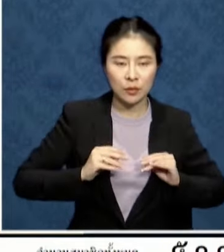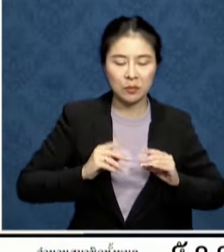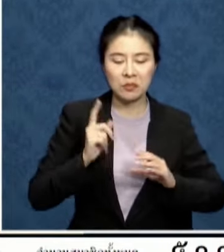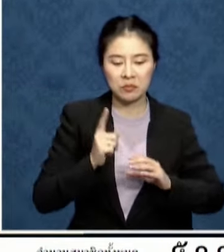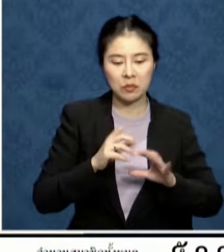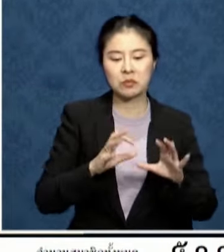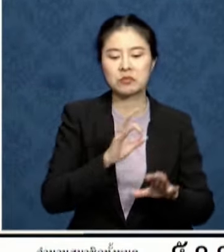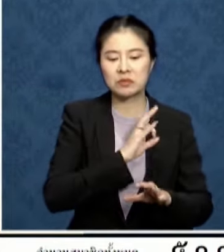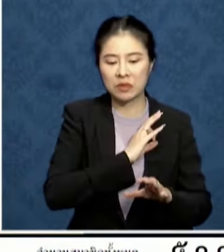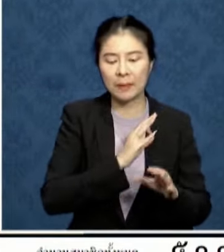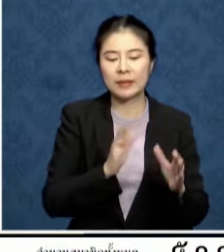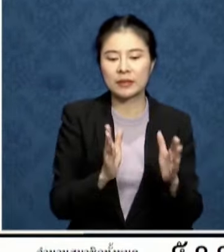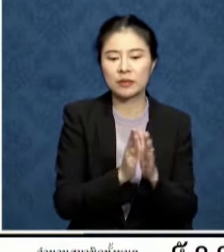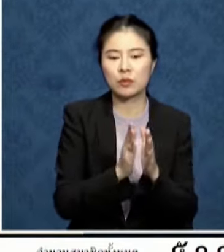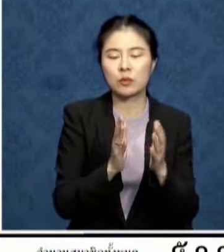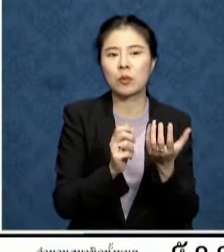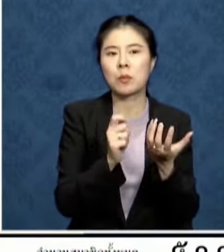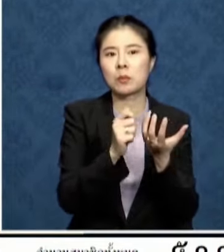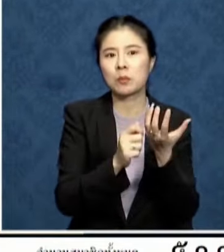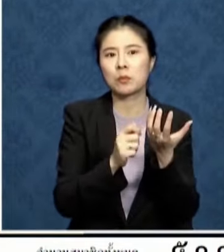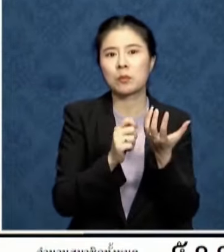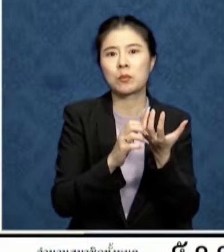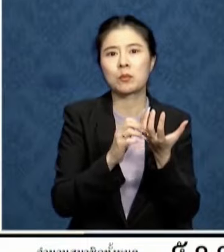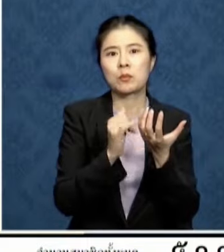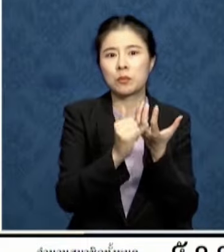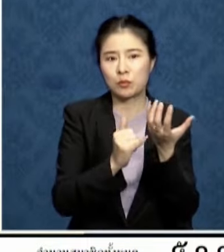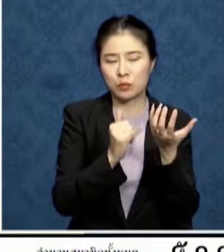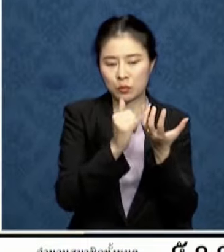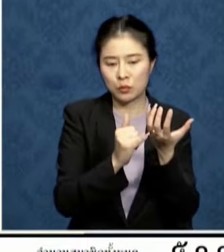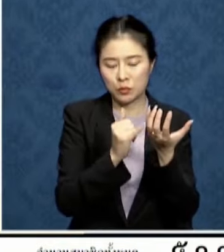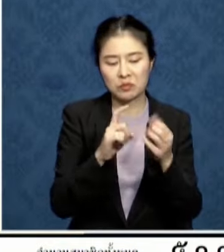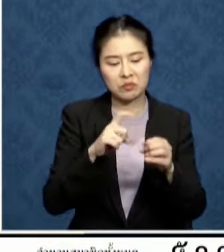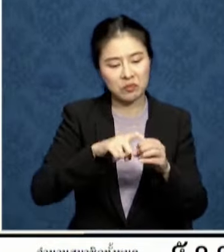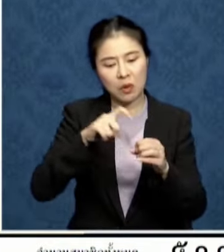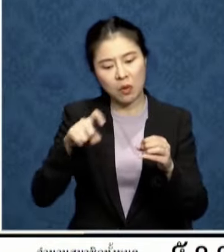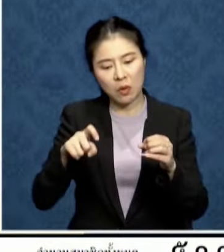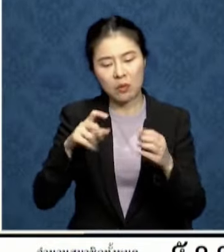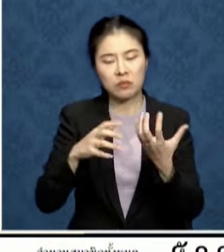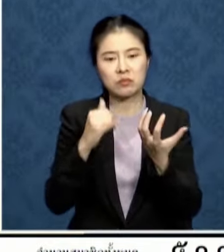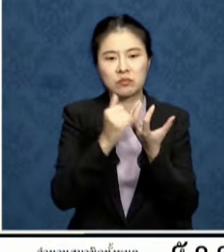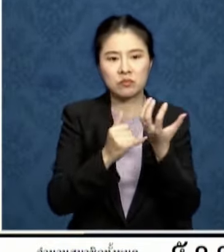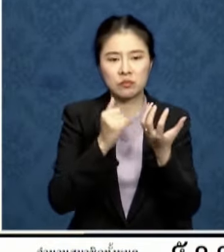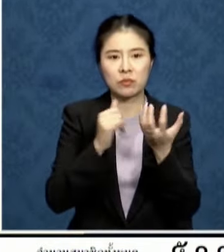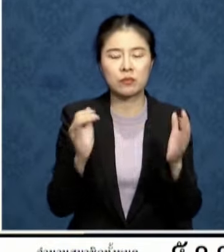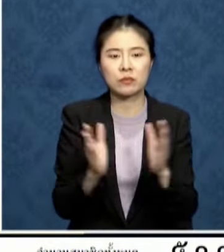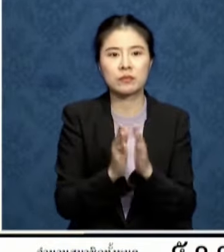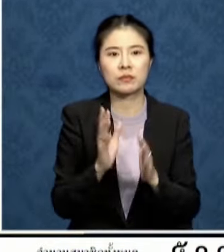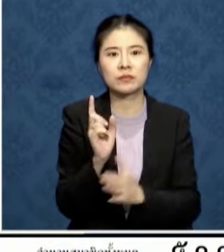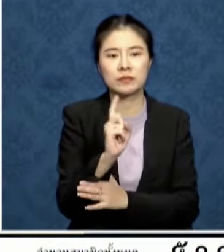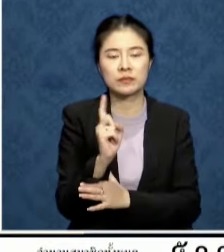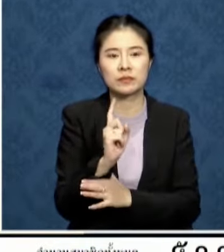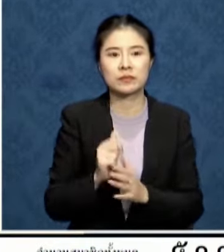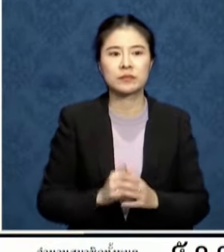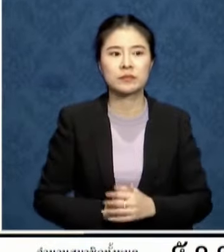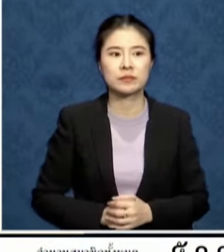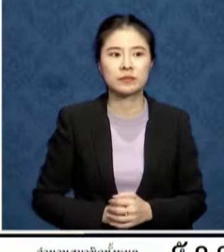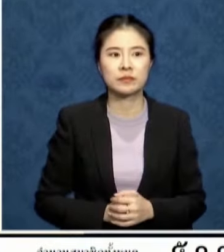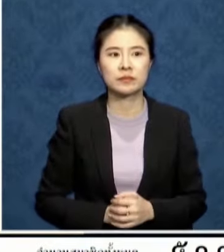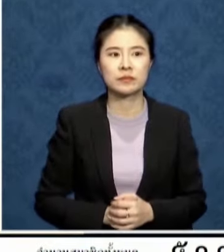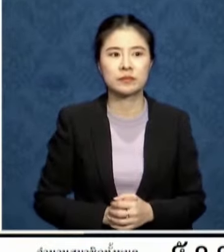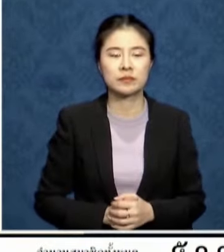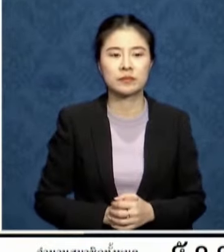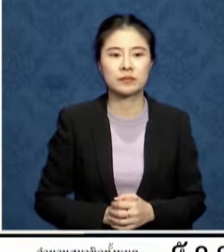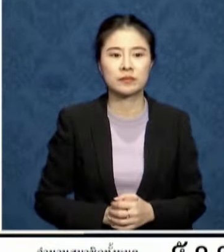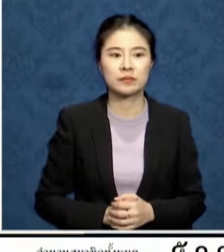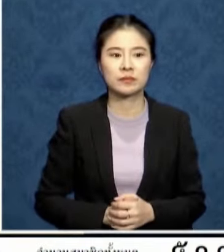มาชิกของสหภาพยุโรปอยู่หรือเห็นควรว่าจะออกจากสหภาพยุโรปส่วนท้ายสุดนี้ท่านประธานขอขยับม